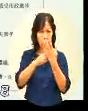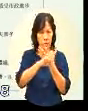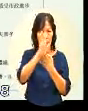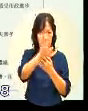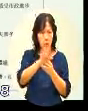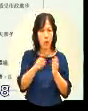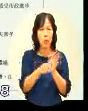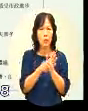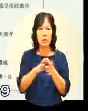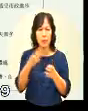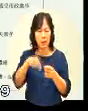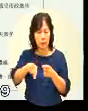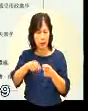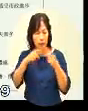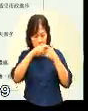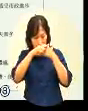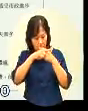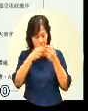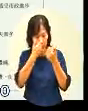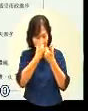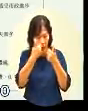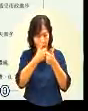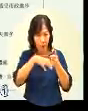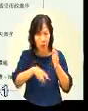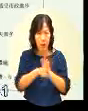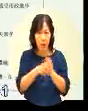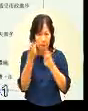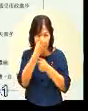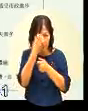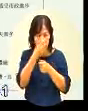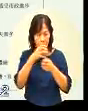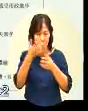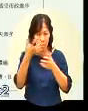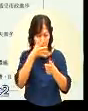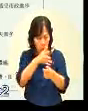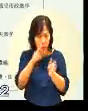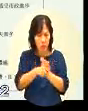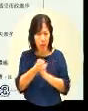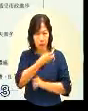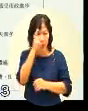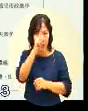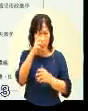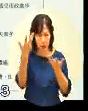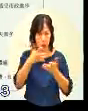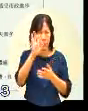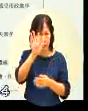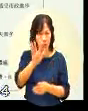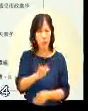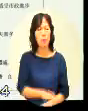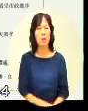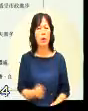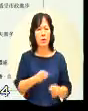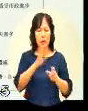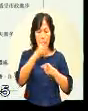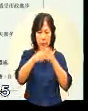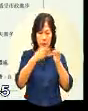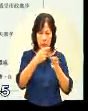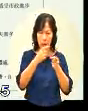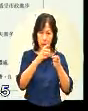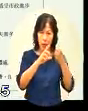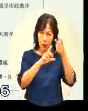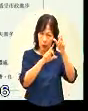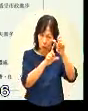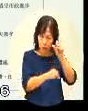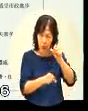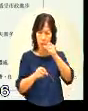我想我们在这一次研讨会的民调里面，我们发觉到一个问题是，我们从今年的五月到